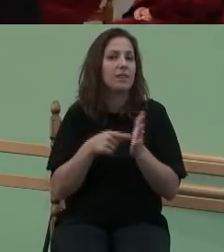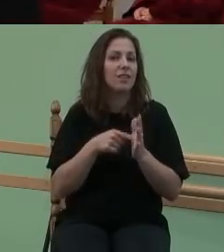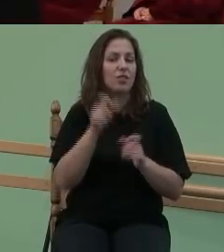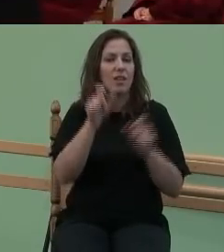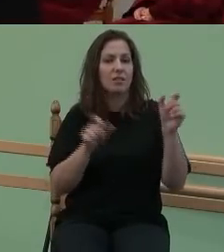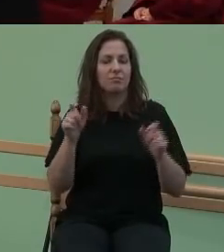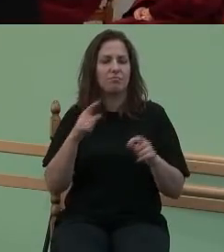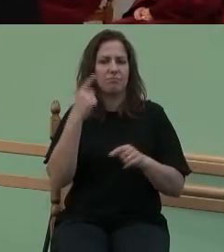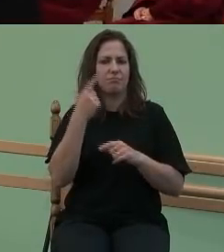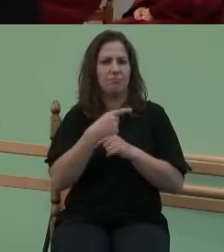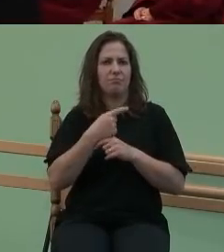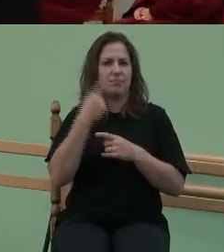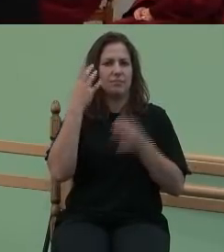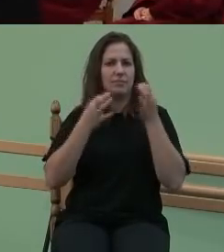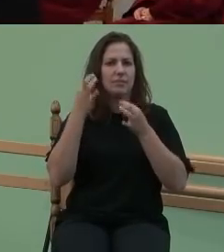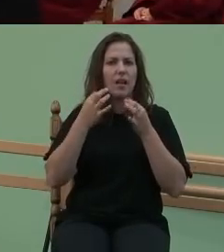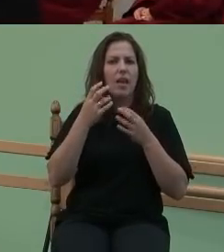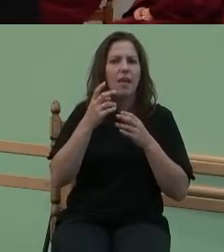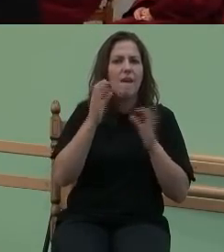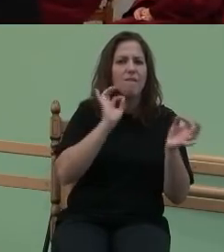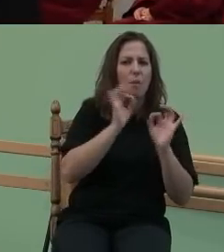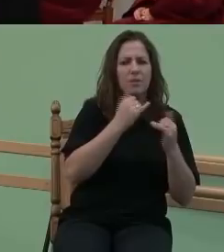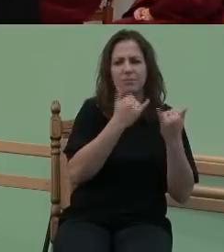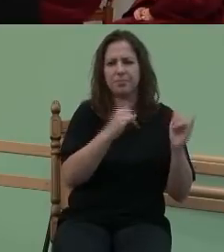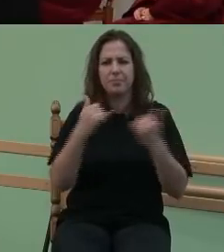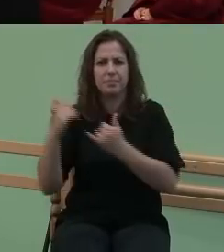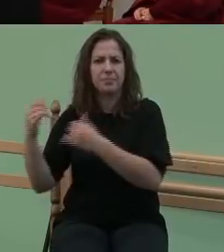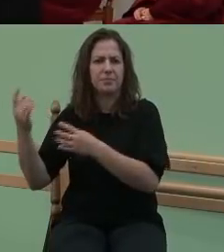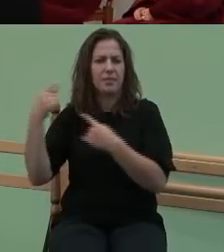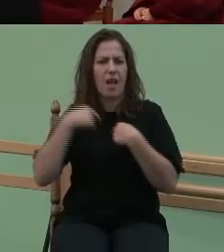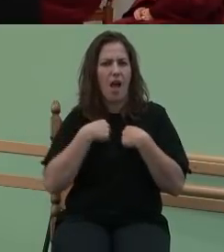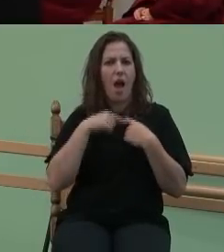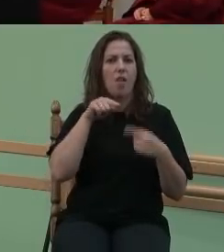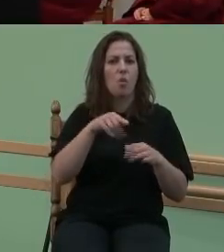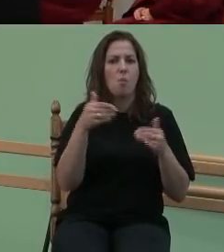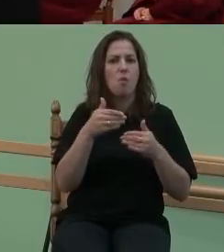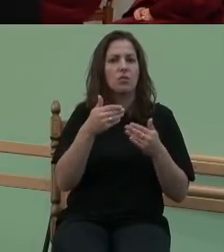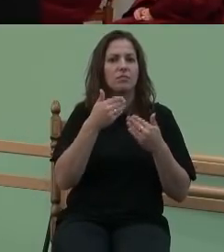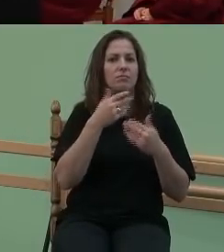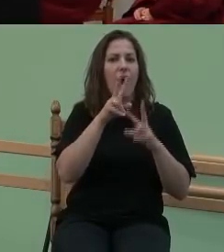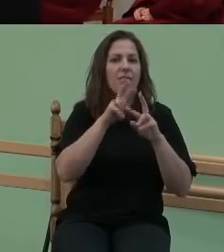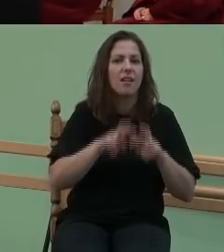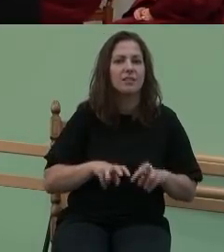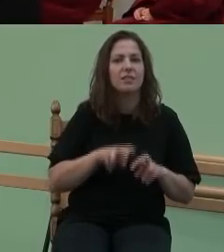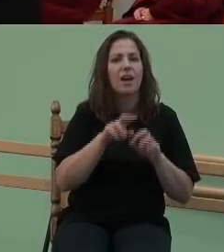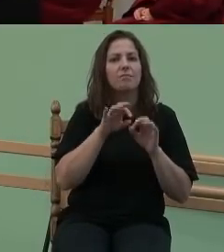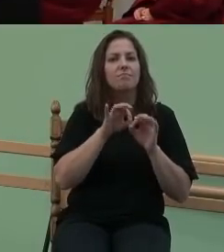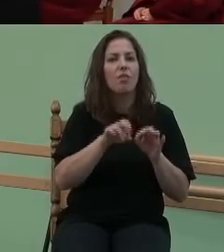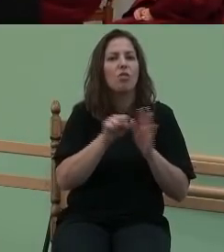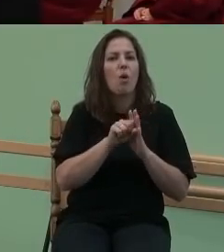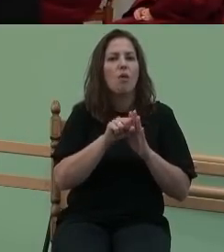jednostka skazana jest na konfrontację informacji pochodzących z różnych źródeł, a to może pozwolić na analizę doprowadzającą